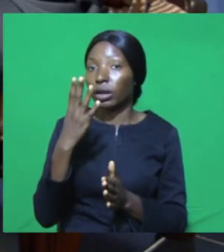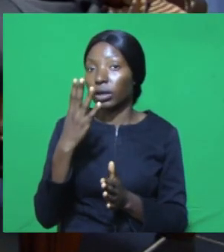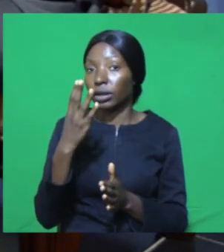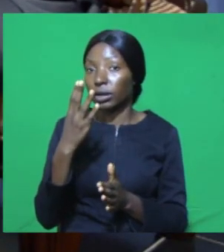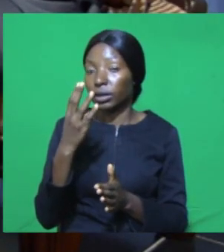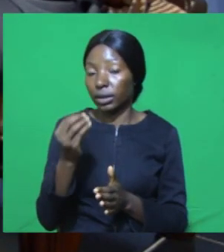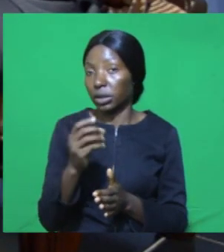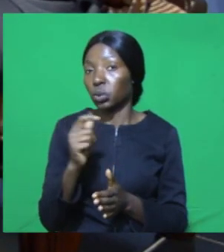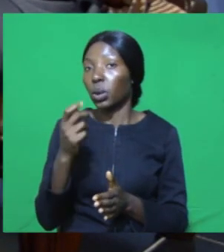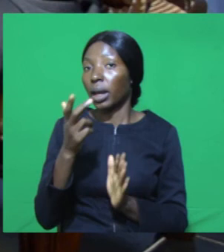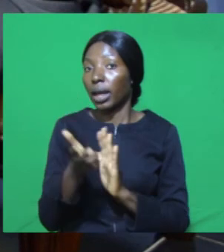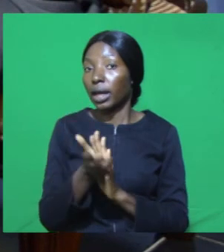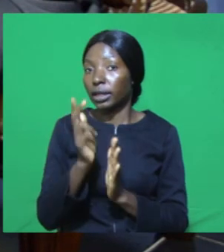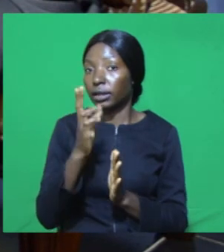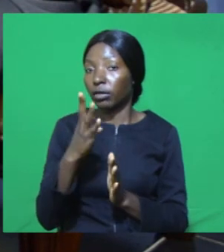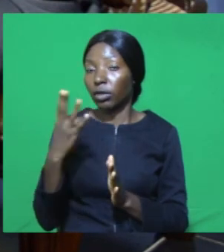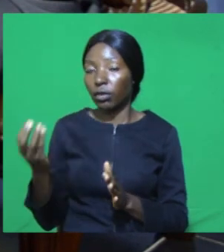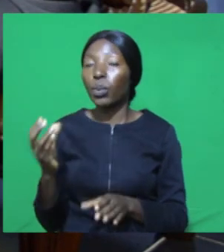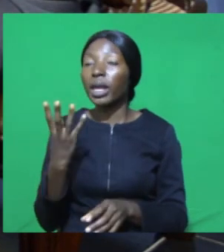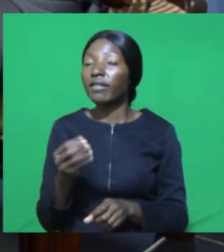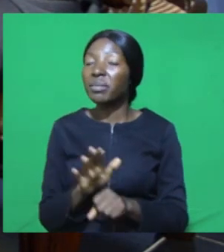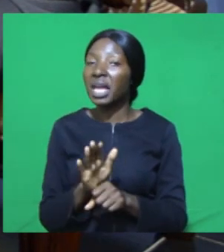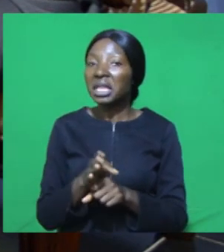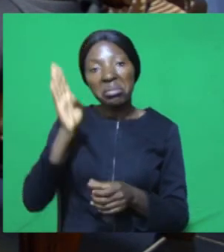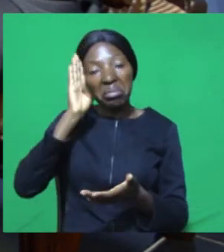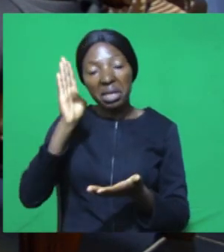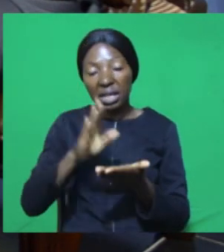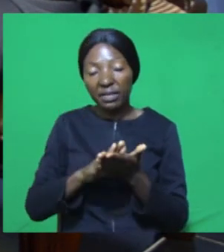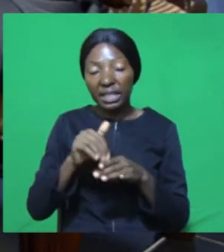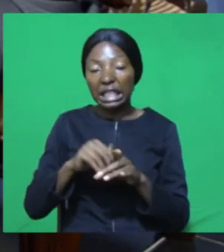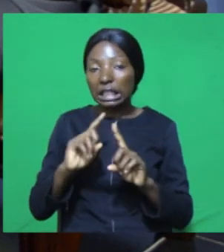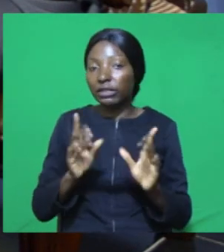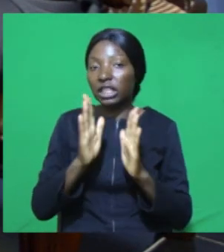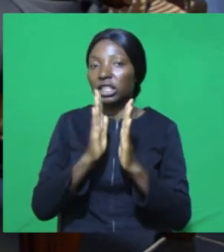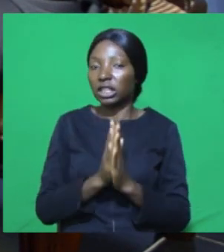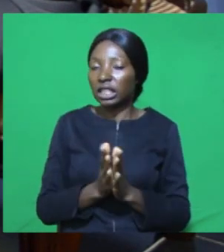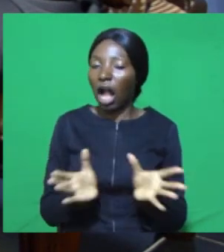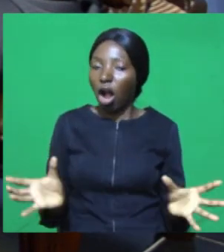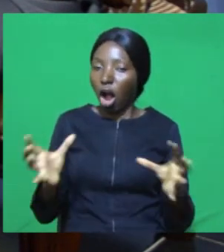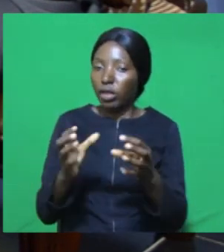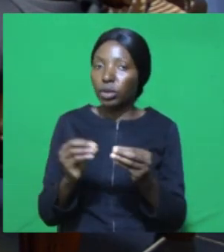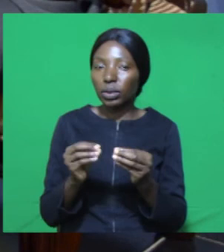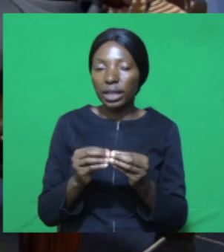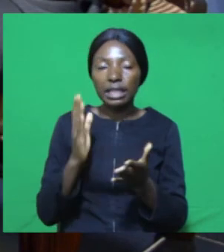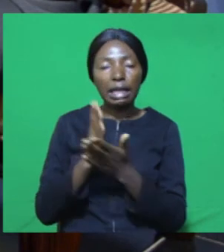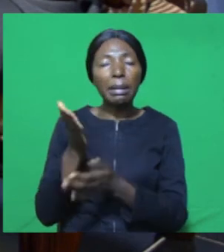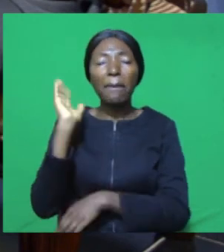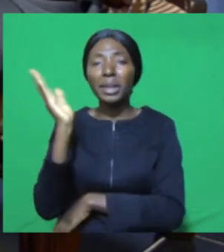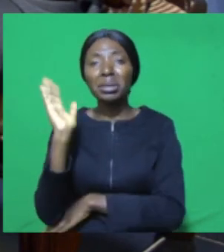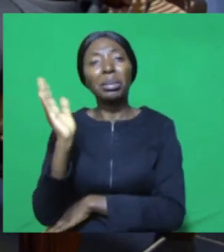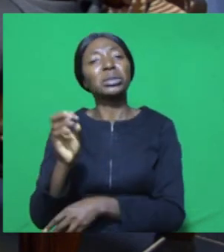ku1844 vatendi vaibva mumakereke akasiyana-siyana especially kuAmerica vakaungana vakatanga